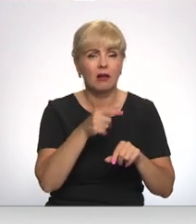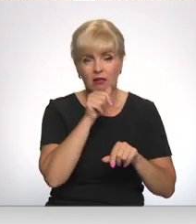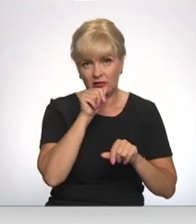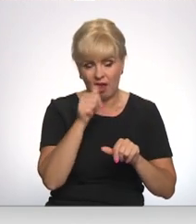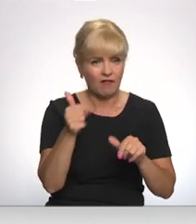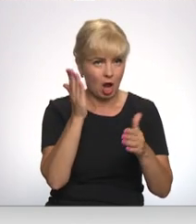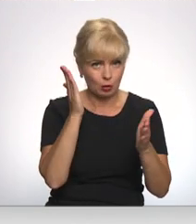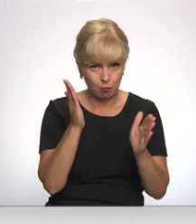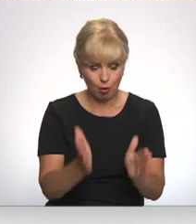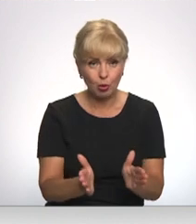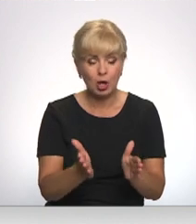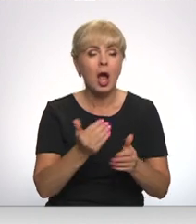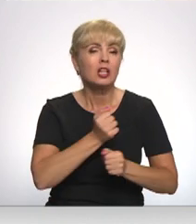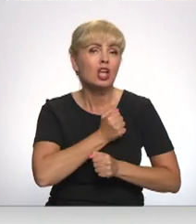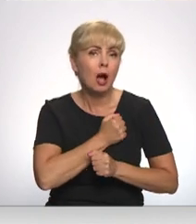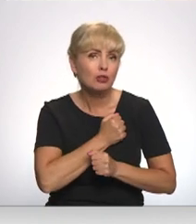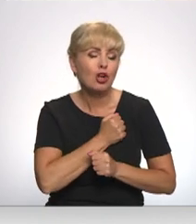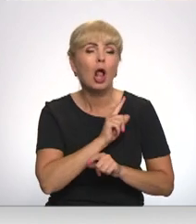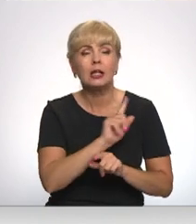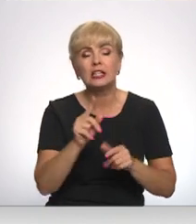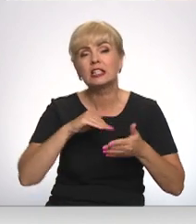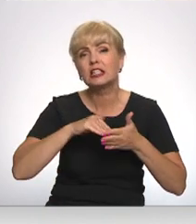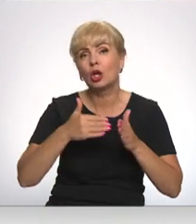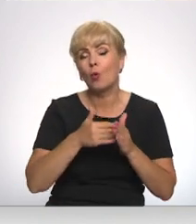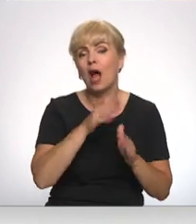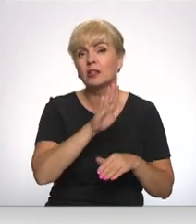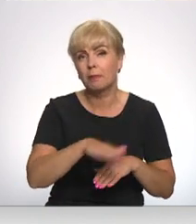pieļaujami, bet diemžēl, ir situācijas, ka